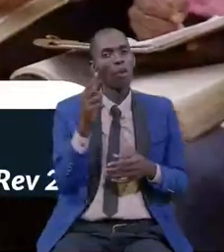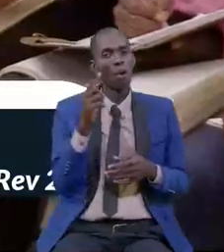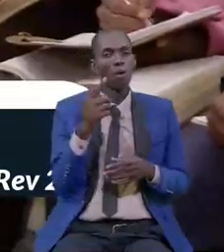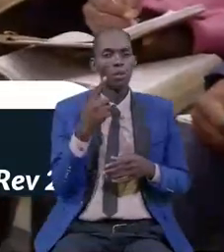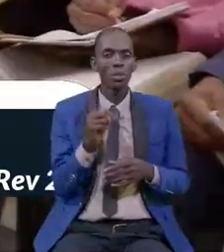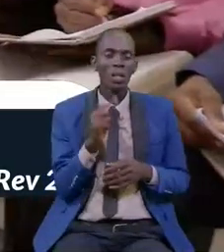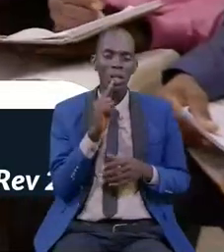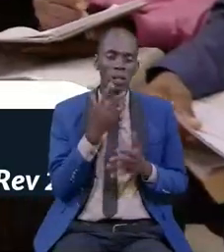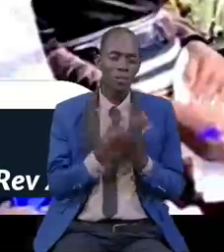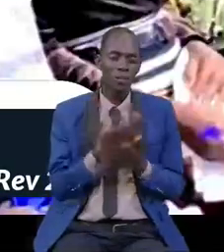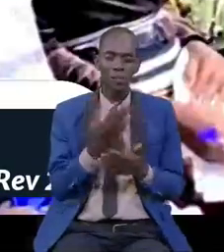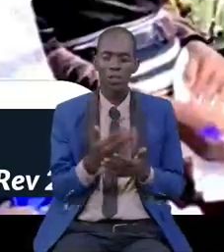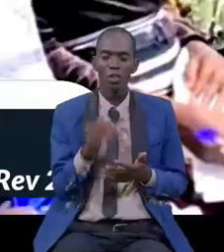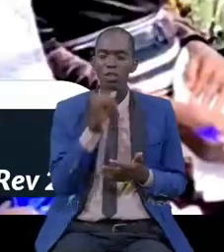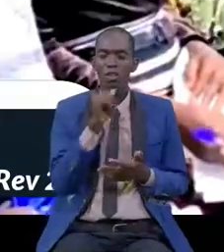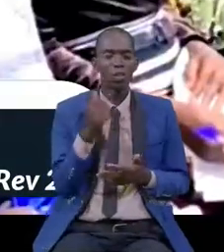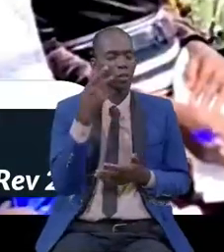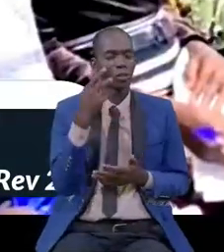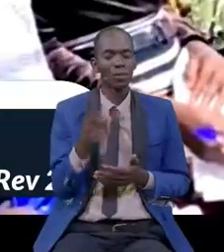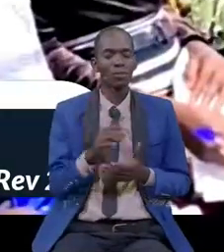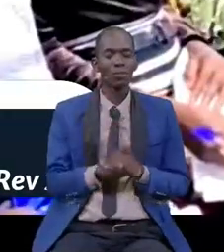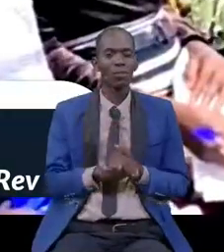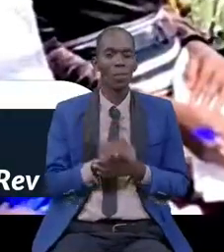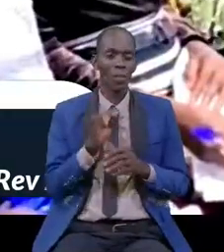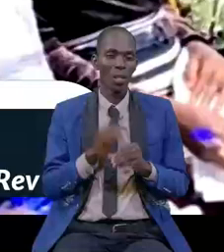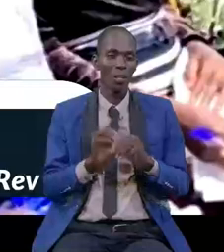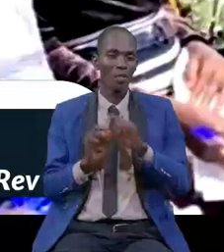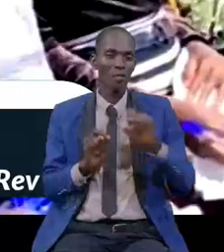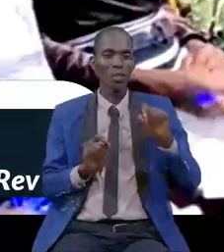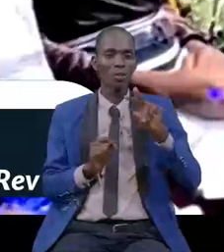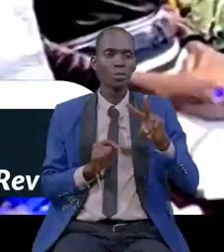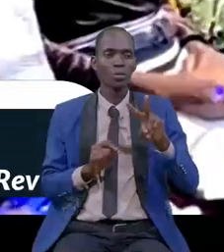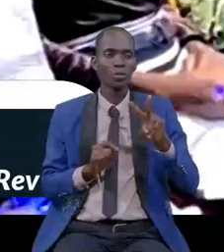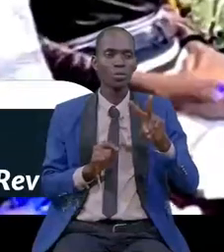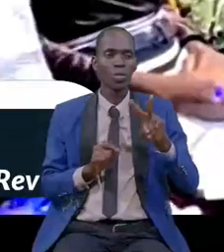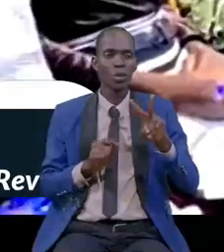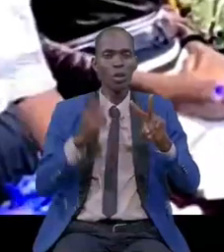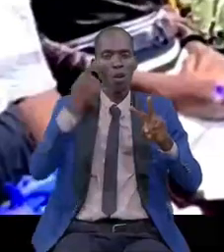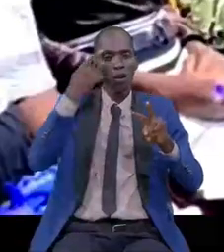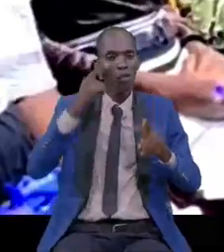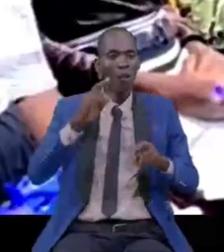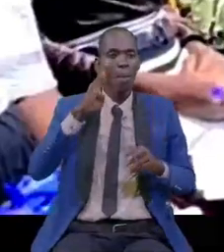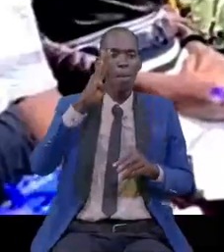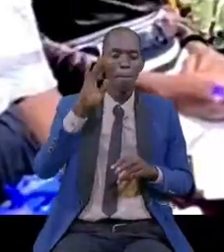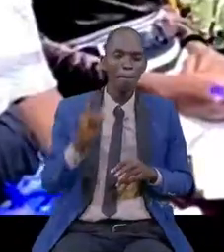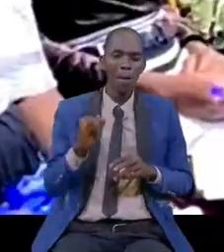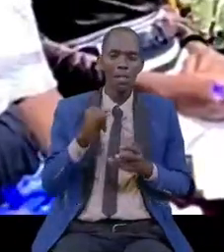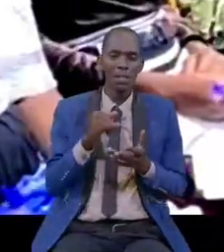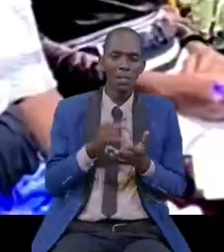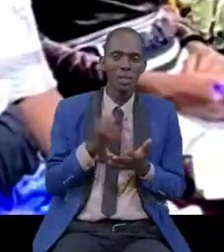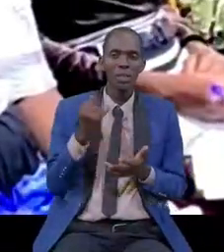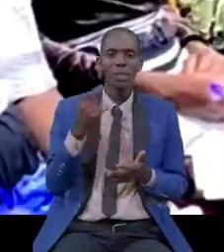une démonstration de celle qu'on ne voit pas verset 2 pour l'avir posséder